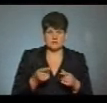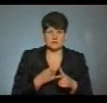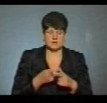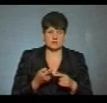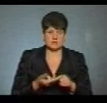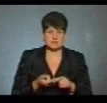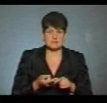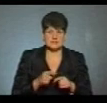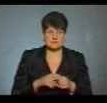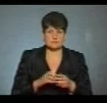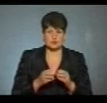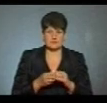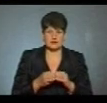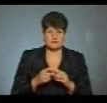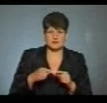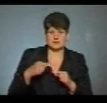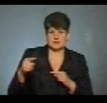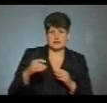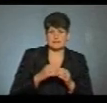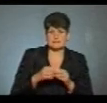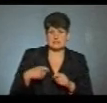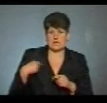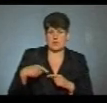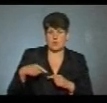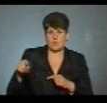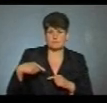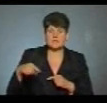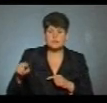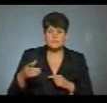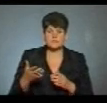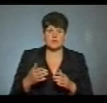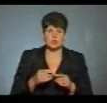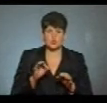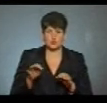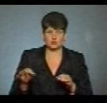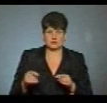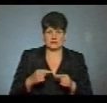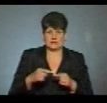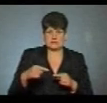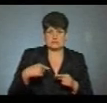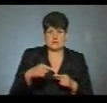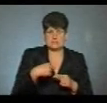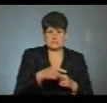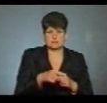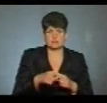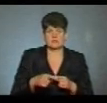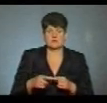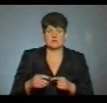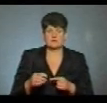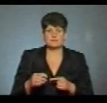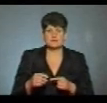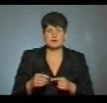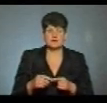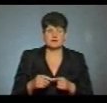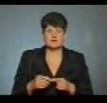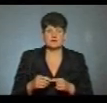загроза, скажімо, десь там за 10 кілометрів від Тернополя, особливо, якщо люди дистанціюються, оце так зване соціальне дистанціювання,